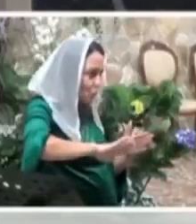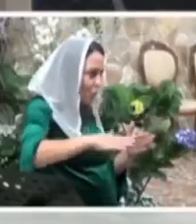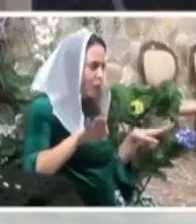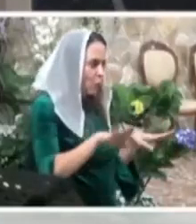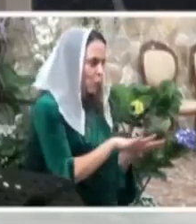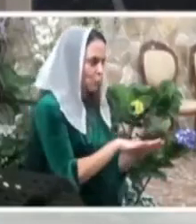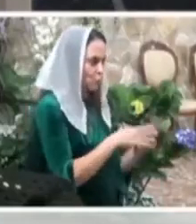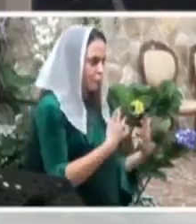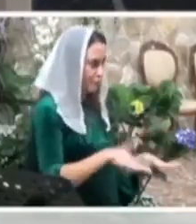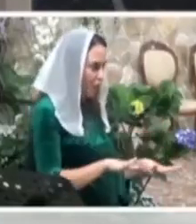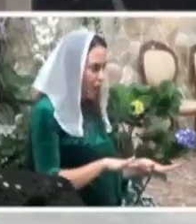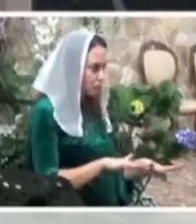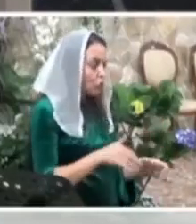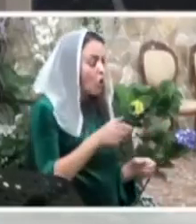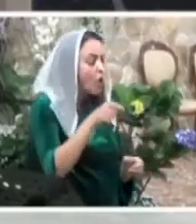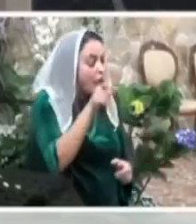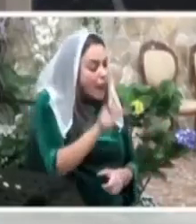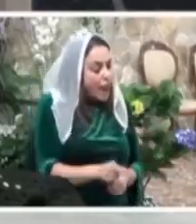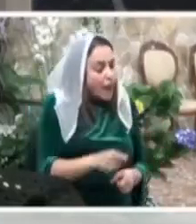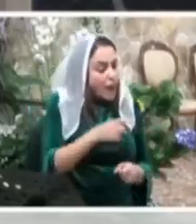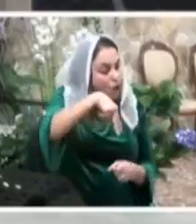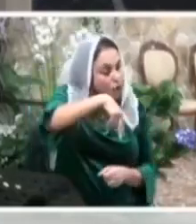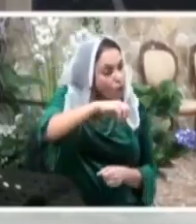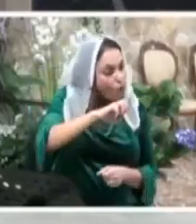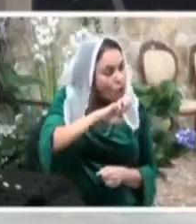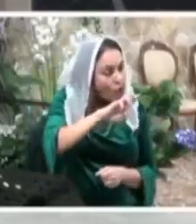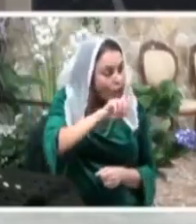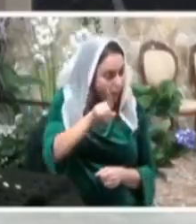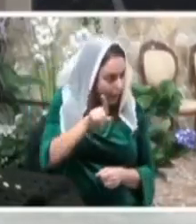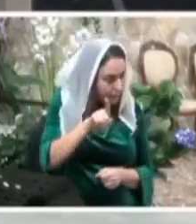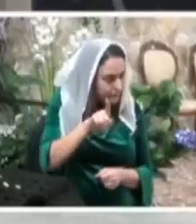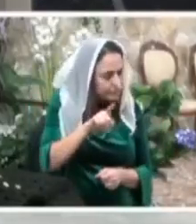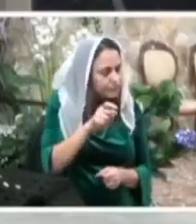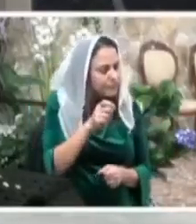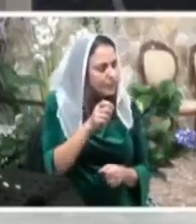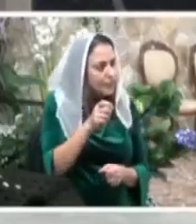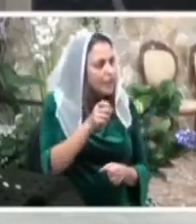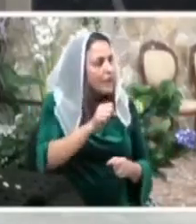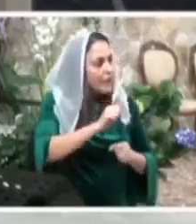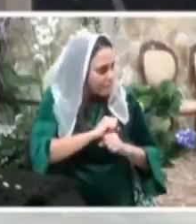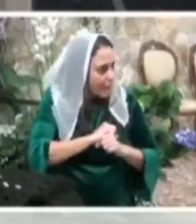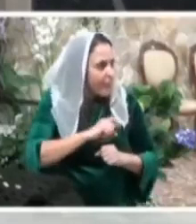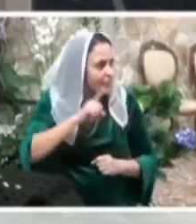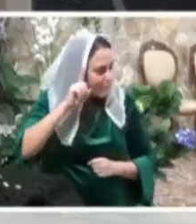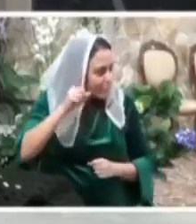anche un tempo di preparazione per gli altri. Gli